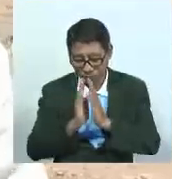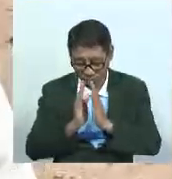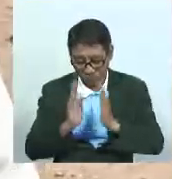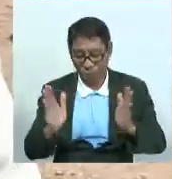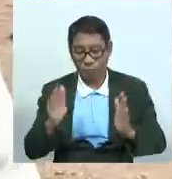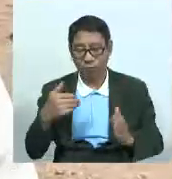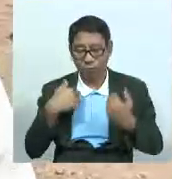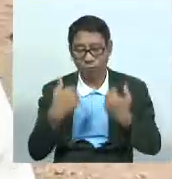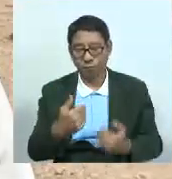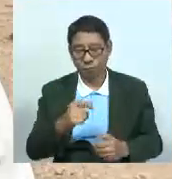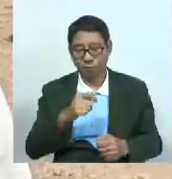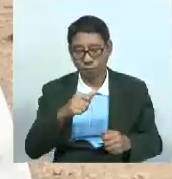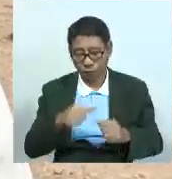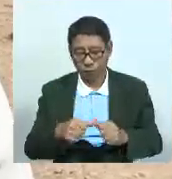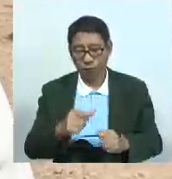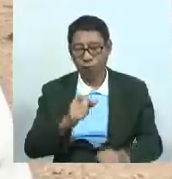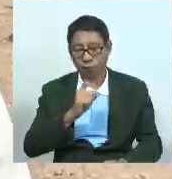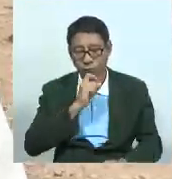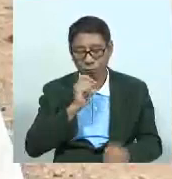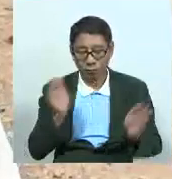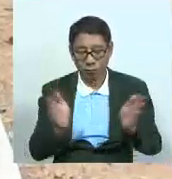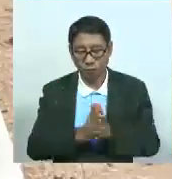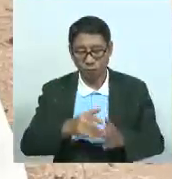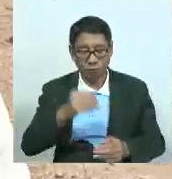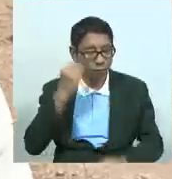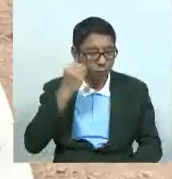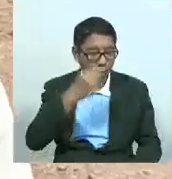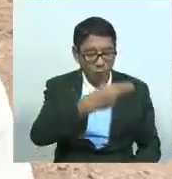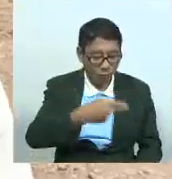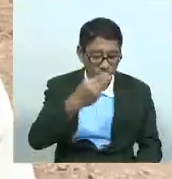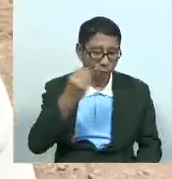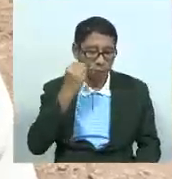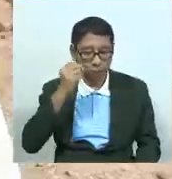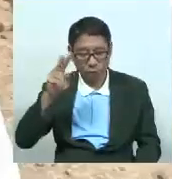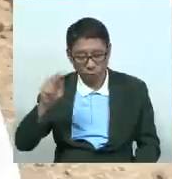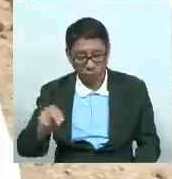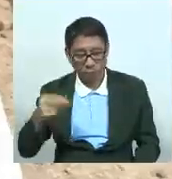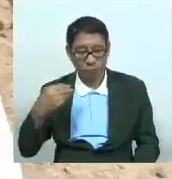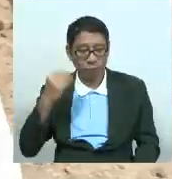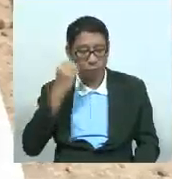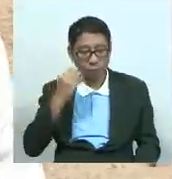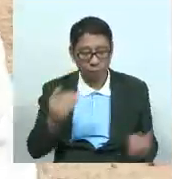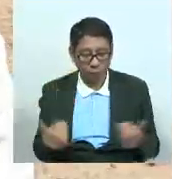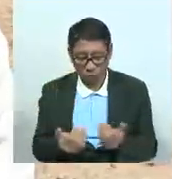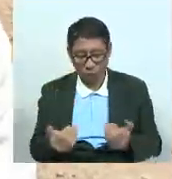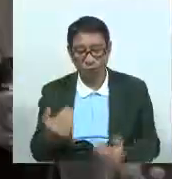ๆใจอยู่กับบ้านล้านมั่งบ้านหนองมั่งมารู้กัน